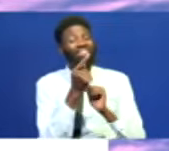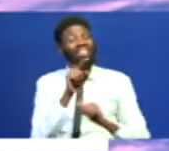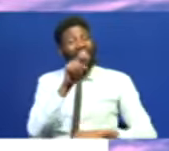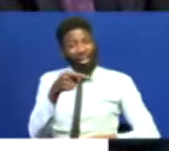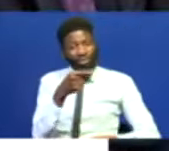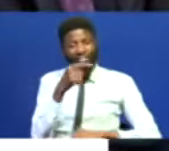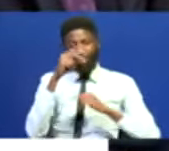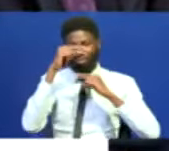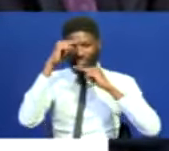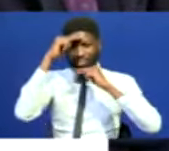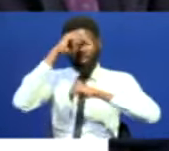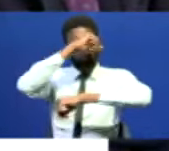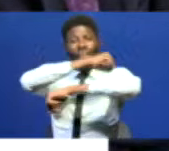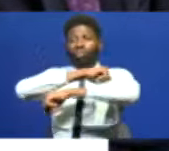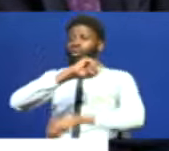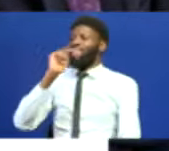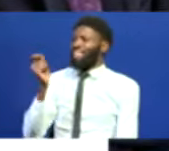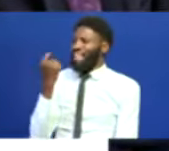secondary schools in Kenya.